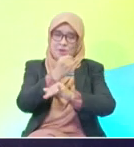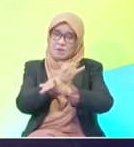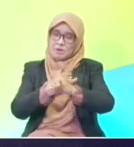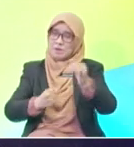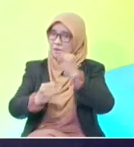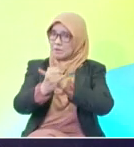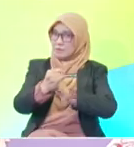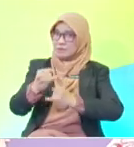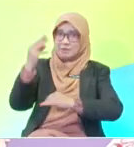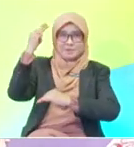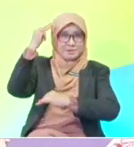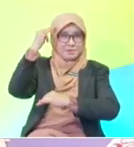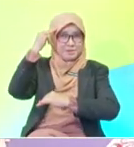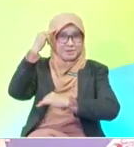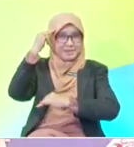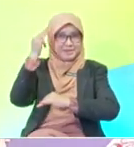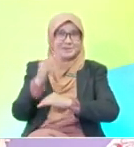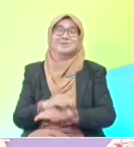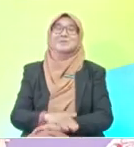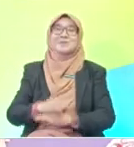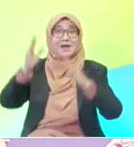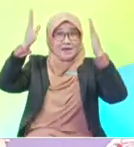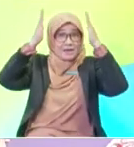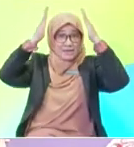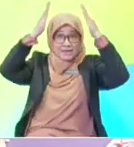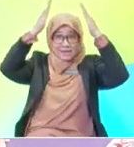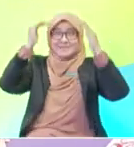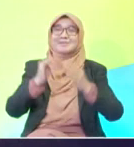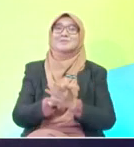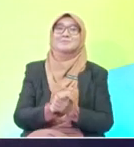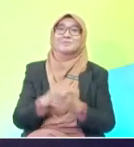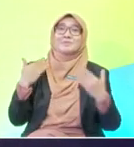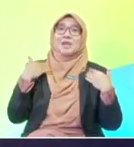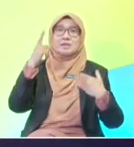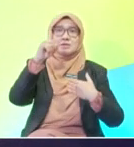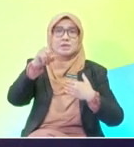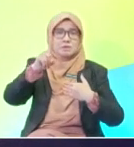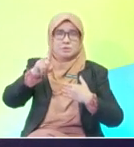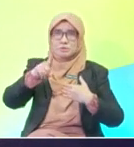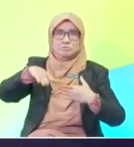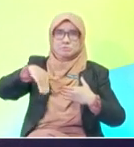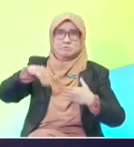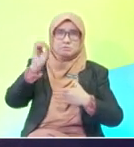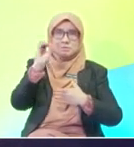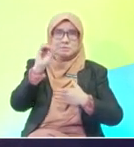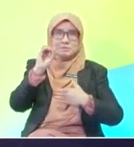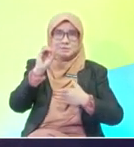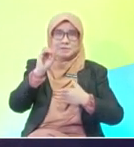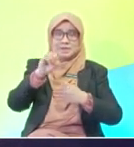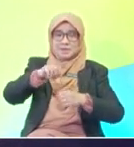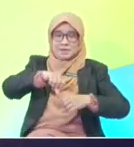samping dan tanjak. Dan nak bersilat tu. Okey, tapi ada satu yang tak lengkaplah Abang Fizi. Apa dia? Apa cikgu tak lengkap ni?